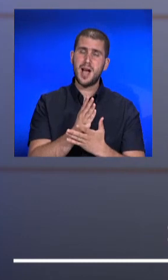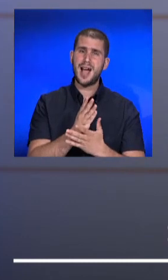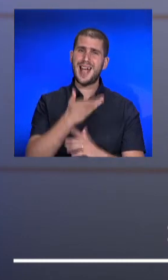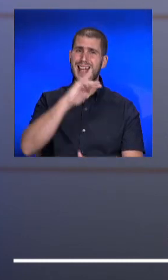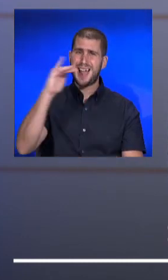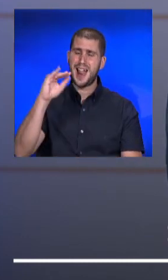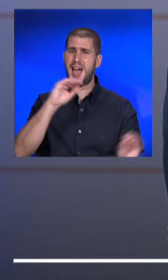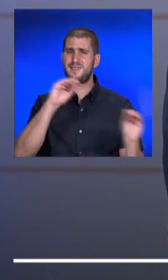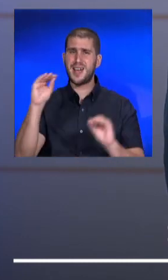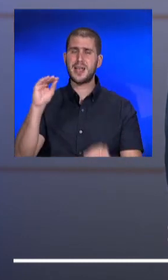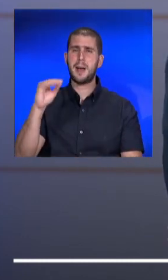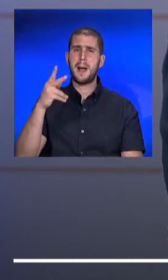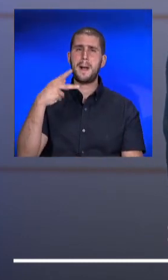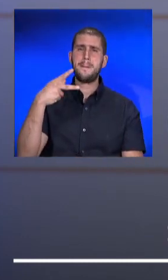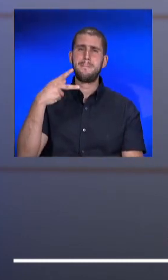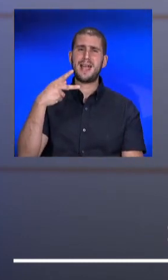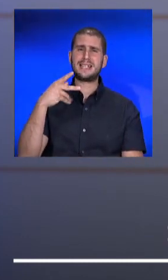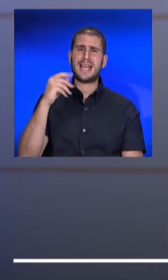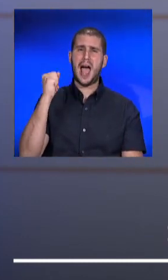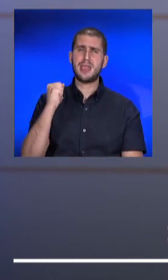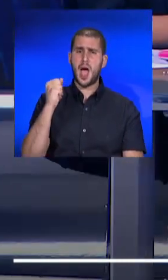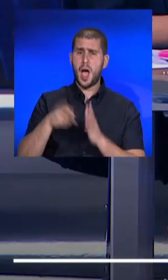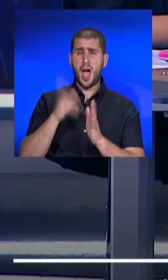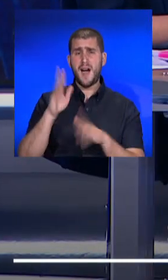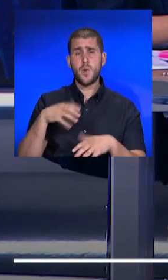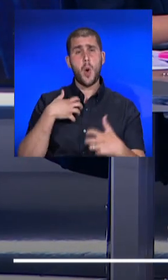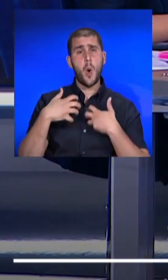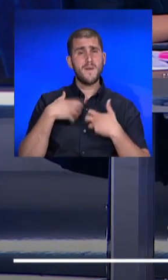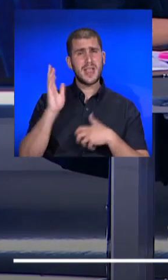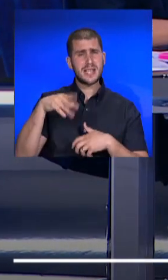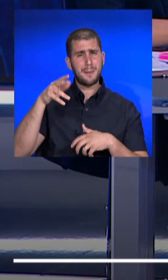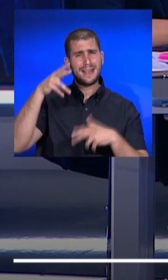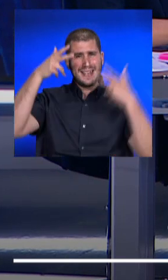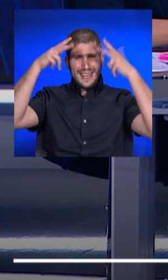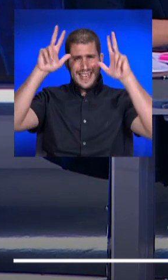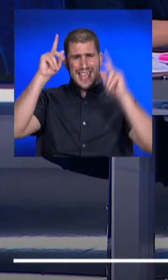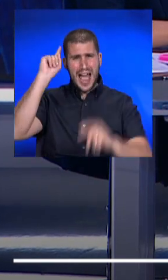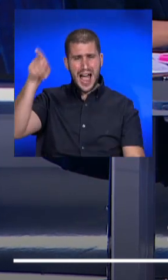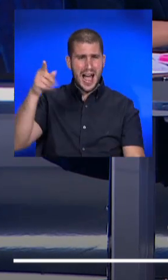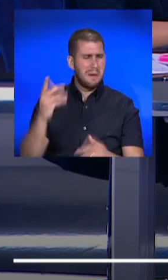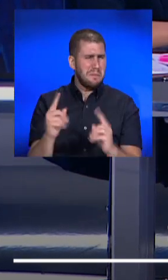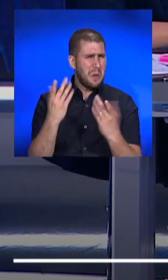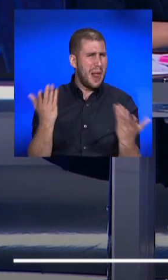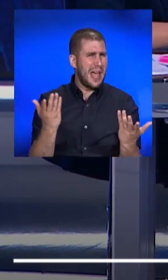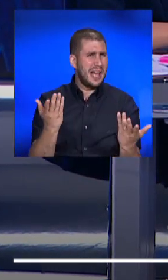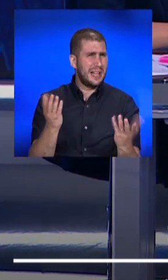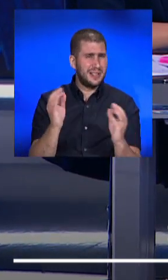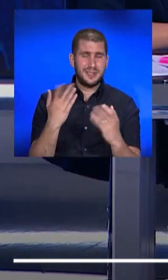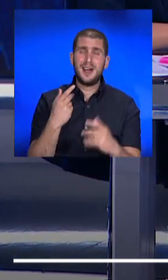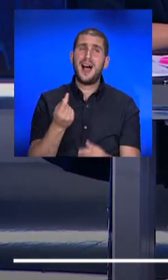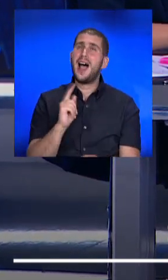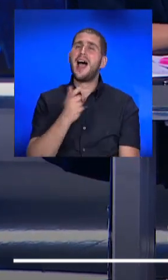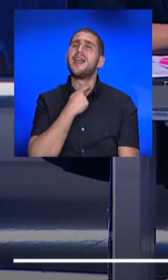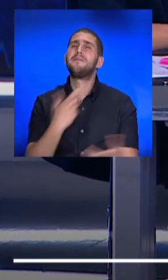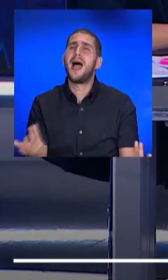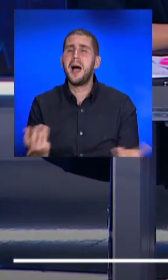לפרדס חנה, ואפילו הופעת היום באיקאה. מה קורה, אלון? אני מצטער, לא הייתה ברירה.